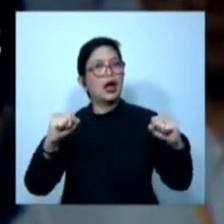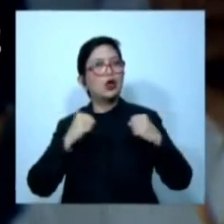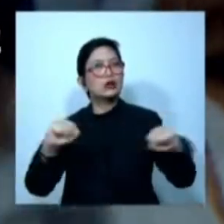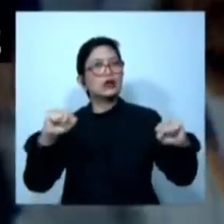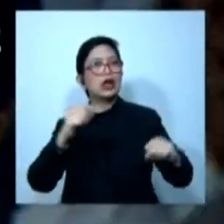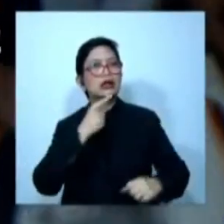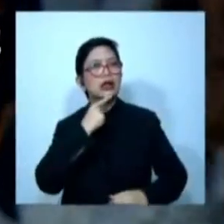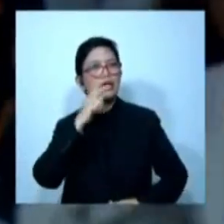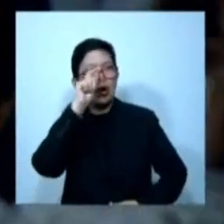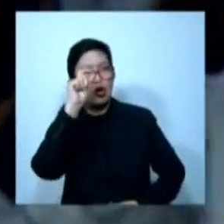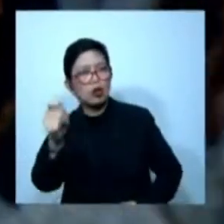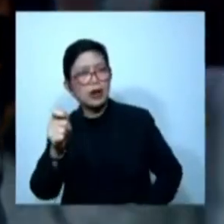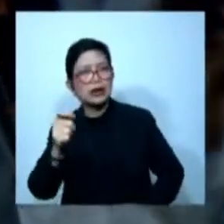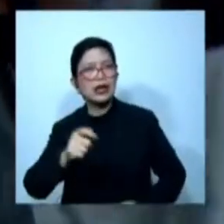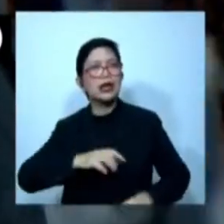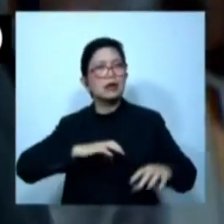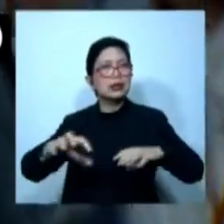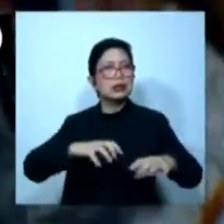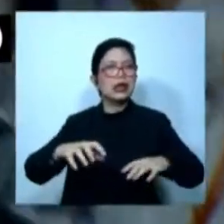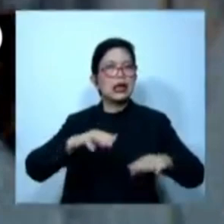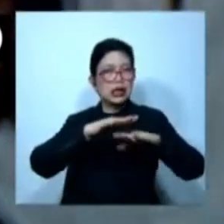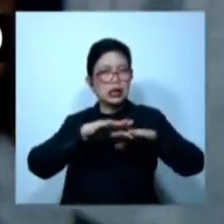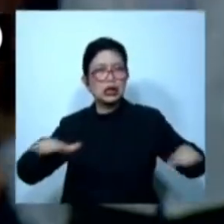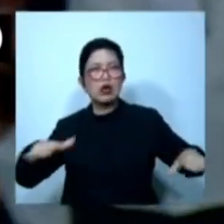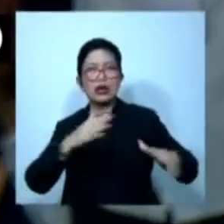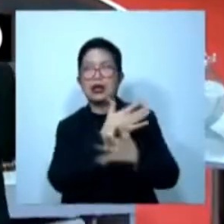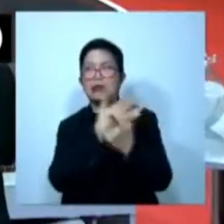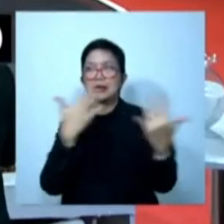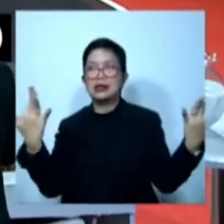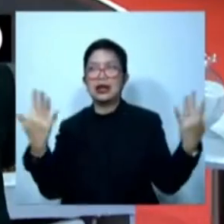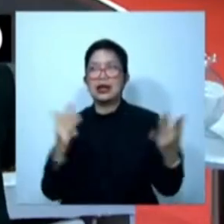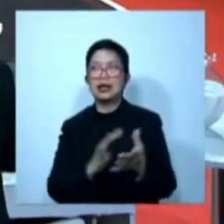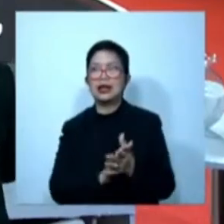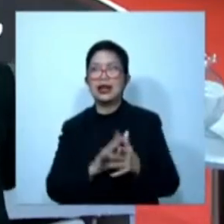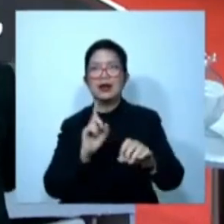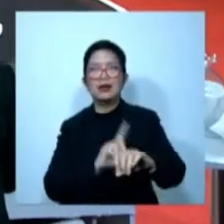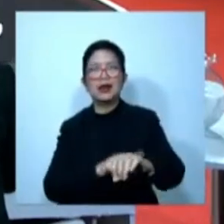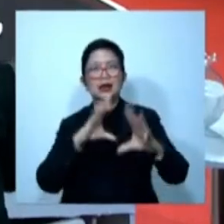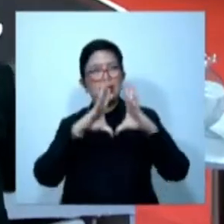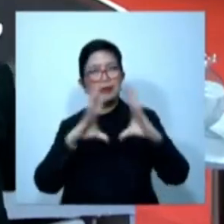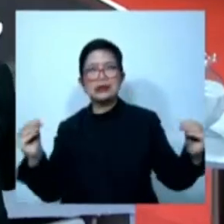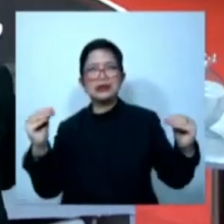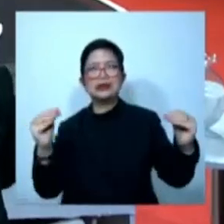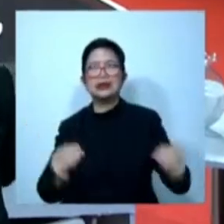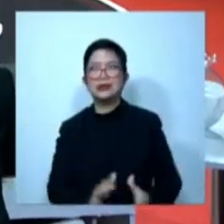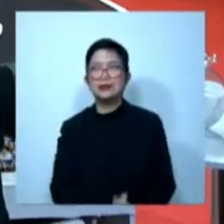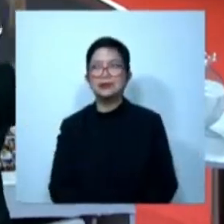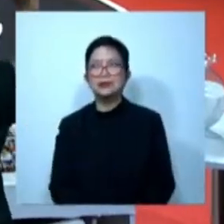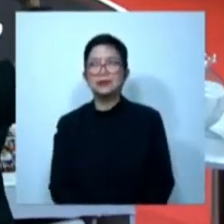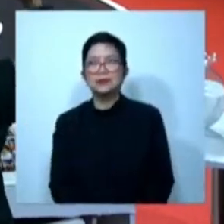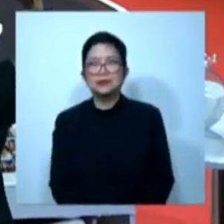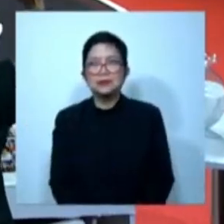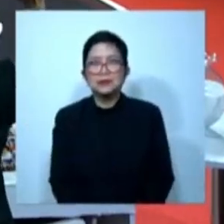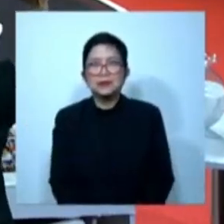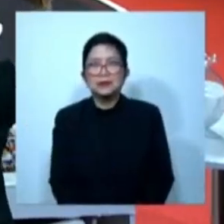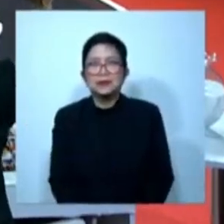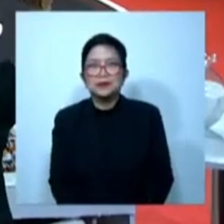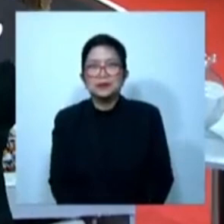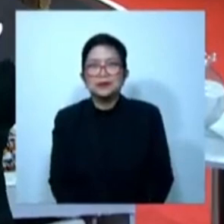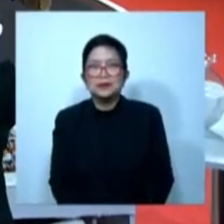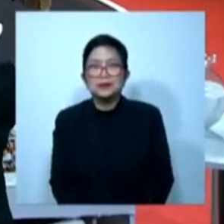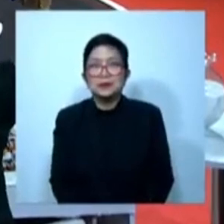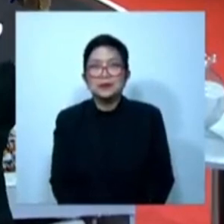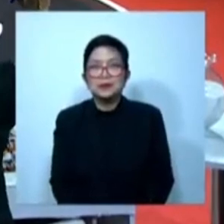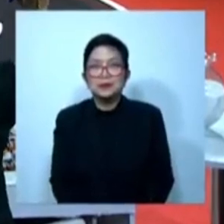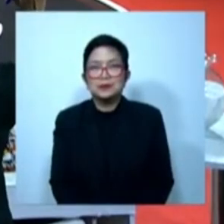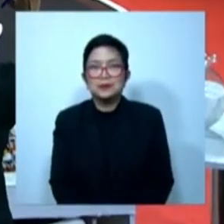kehormatan untuk menjalankan kedaulatan rakyat. Baik, waktu Anda habis, Bapak. Terima kasih. Kami mohon sekali lagi kepada para hadirin yang